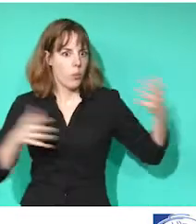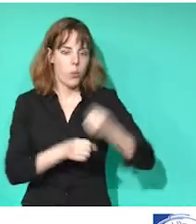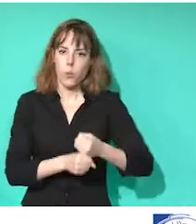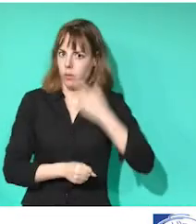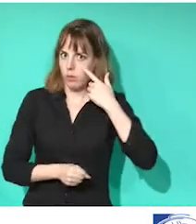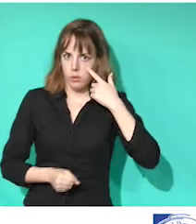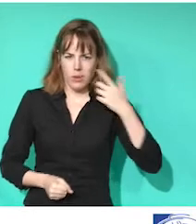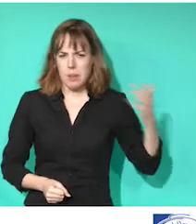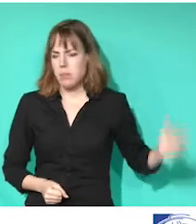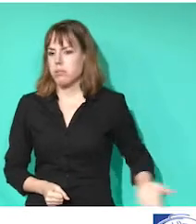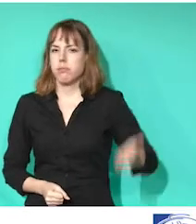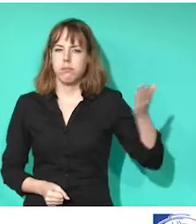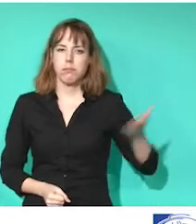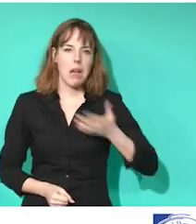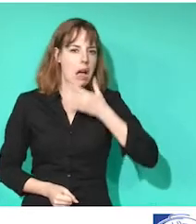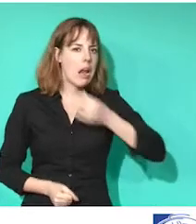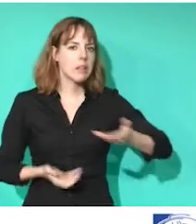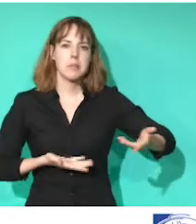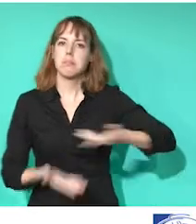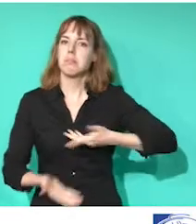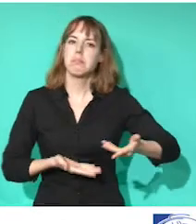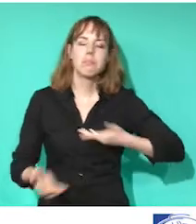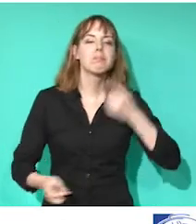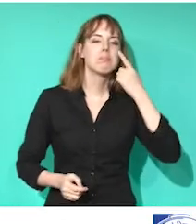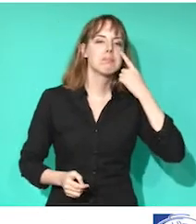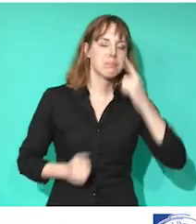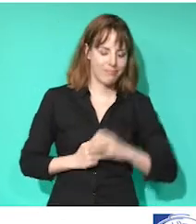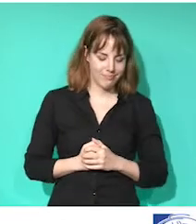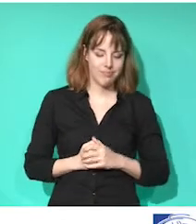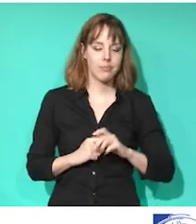beaucoup d'aisance. Ensuite, nous aurons